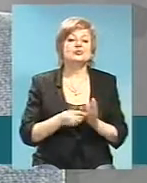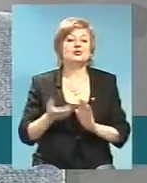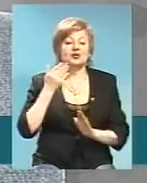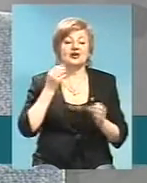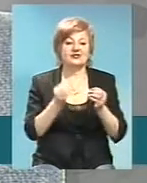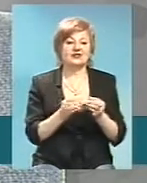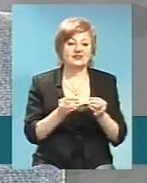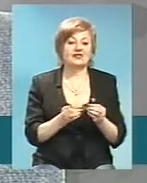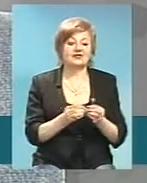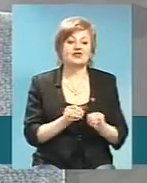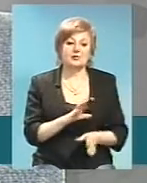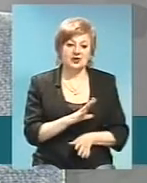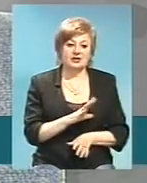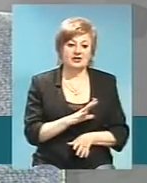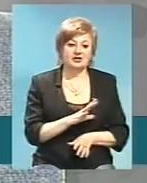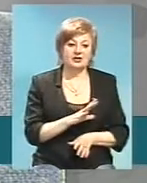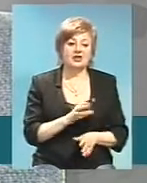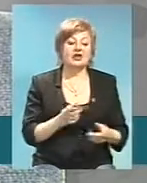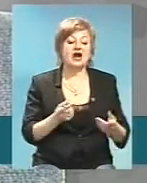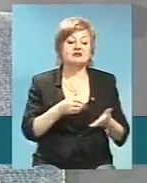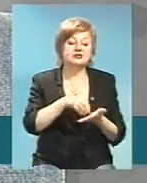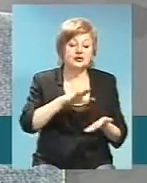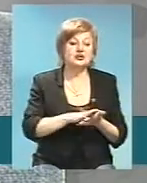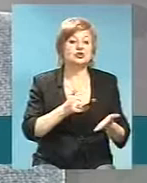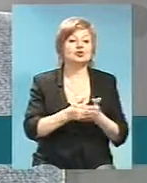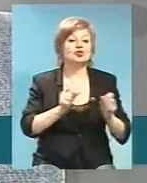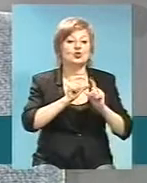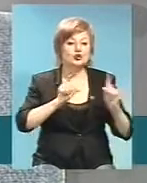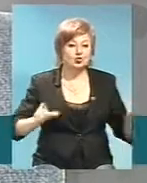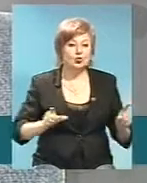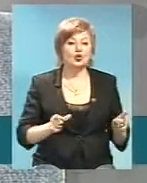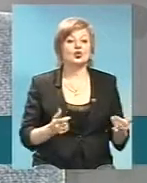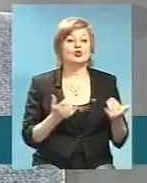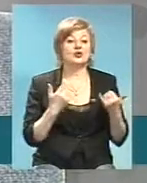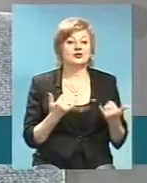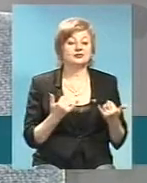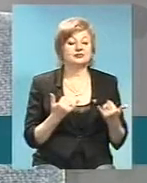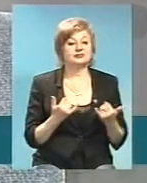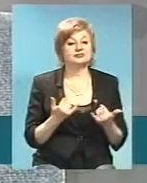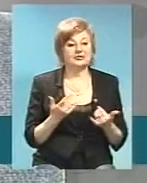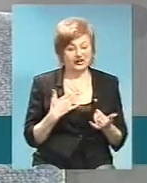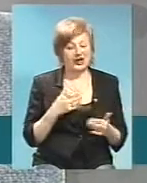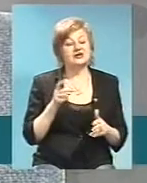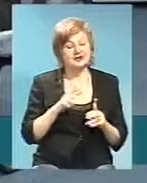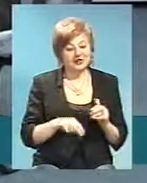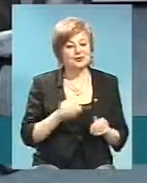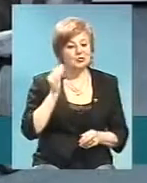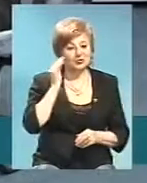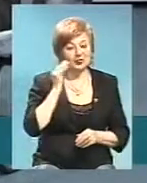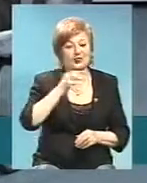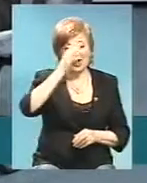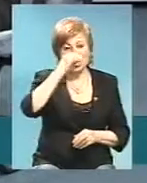вони залишаються будь зараз. Ласка. А зарахування до шкіл, воно ж все ж таки відбувається зараз за територіальним принципом. Будь ласка, я завершу свою думку.